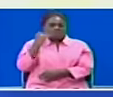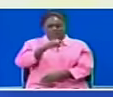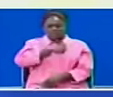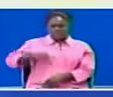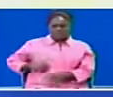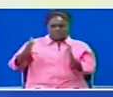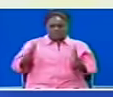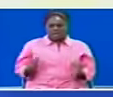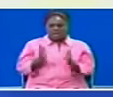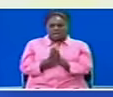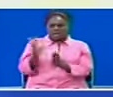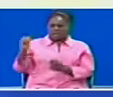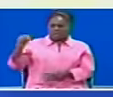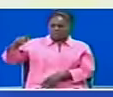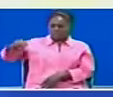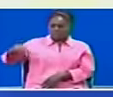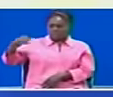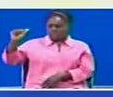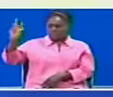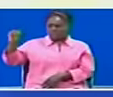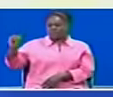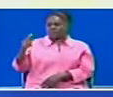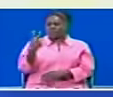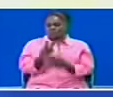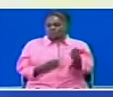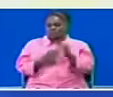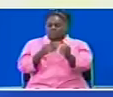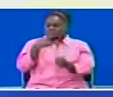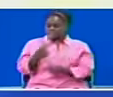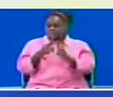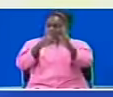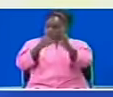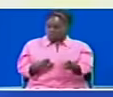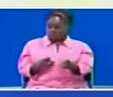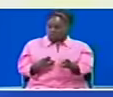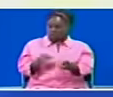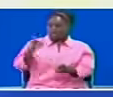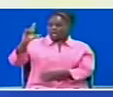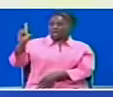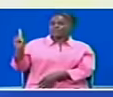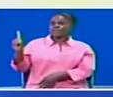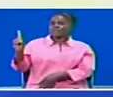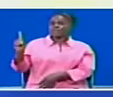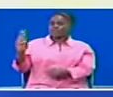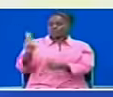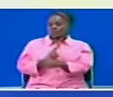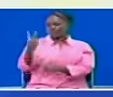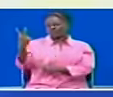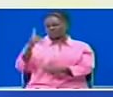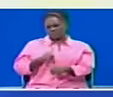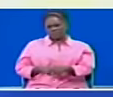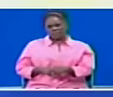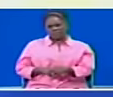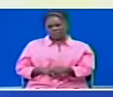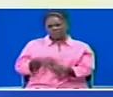Orengo na mbunge wa Gem Jakoyo Midiwo, viongozi hao walikariri kwamba ripoti ya vitambulisho vya kitaifa kutumika mara mbili